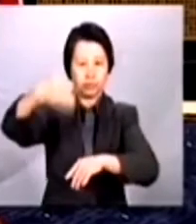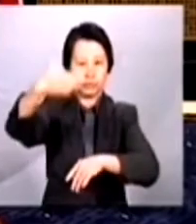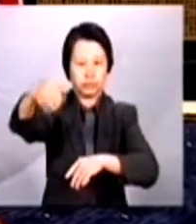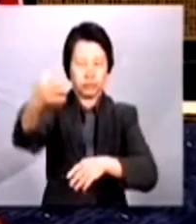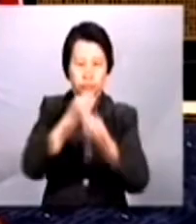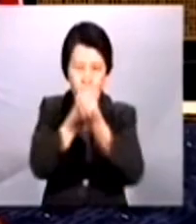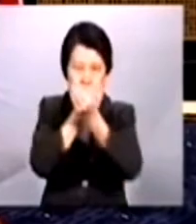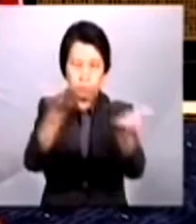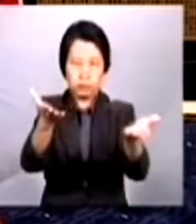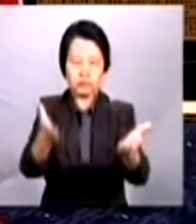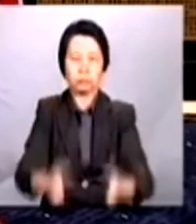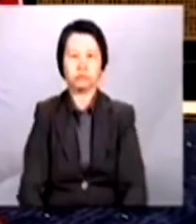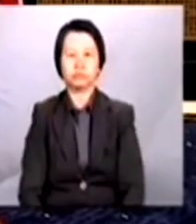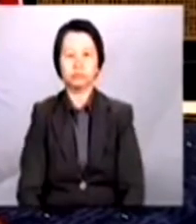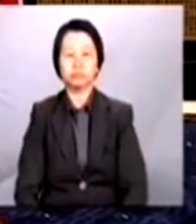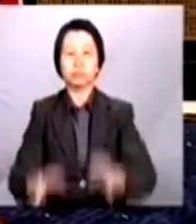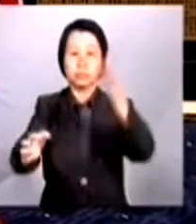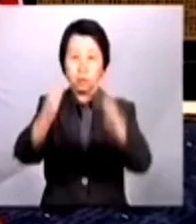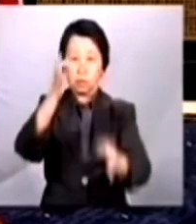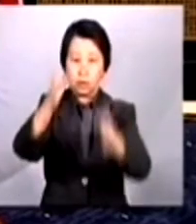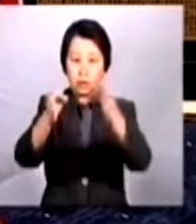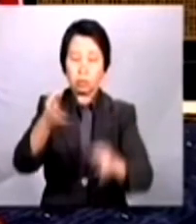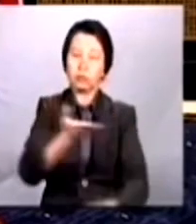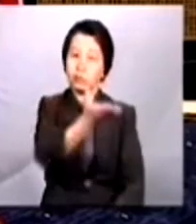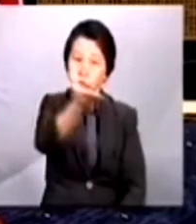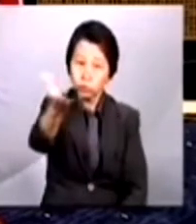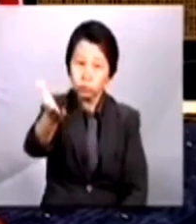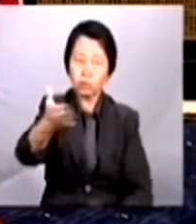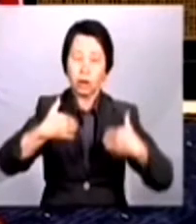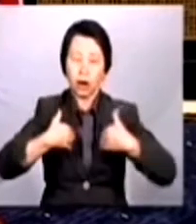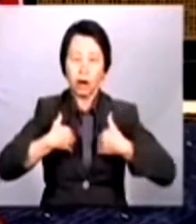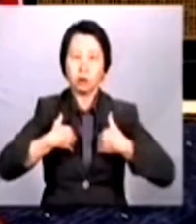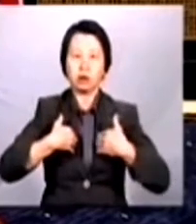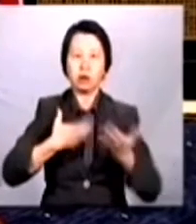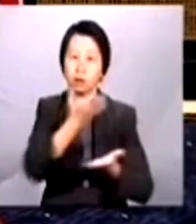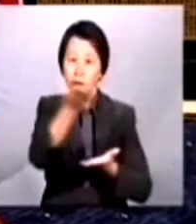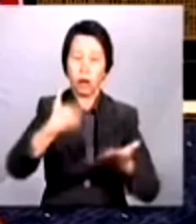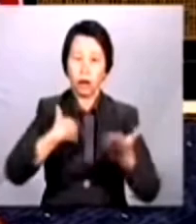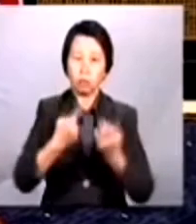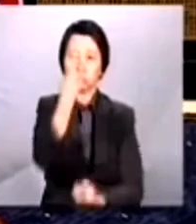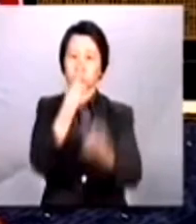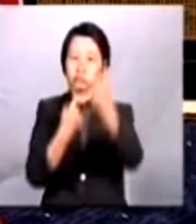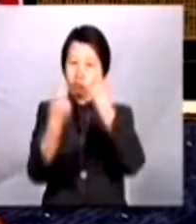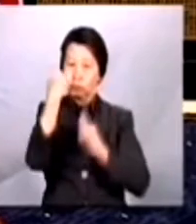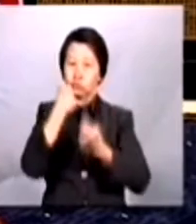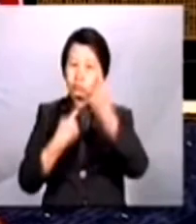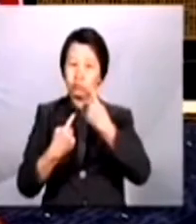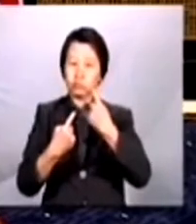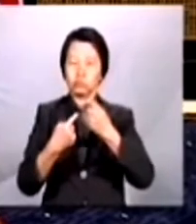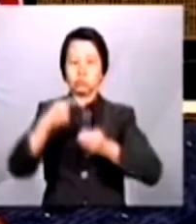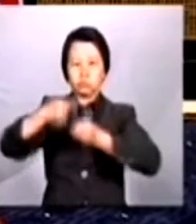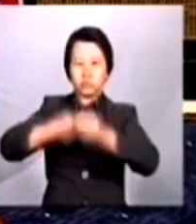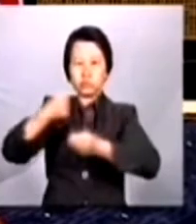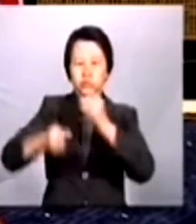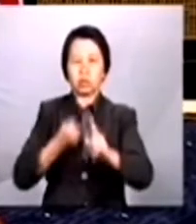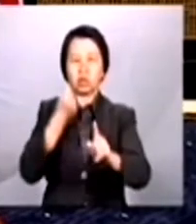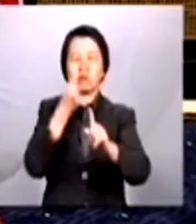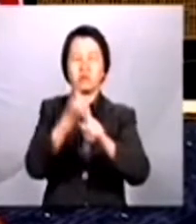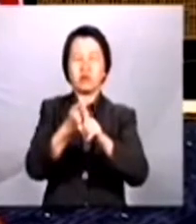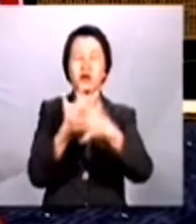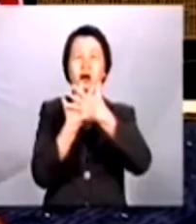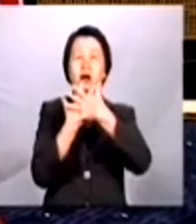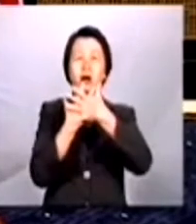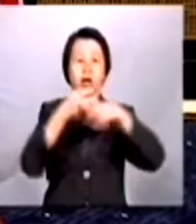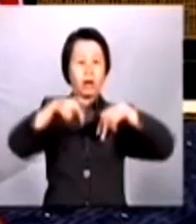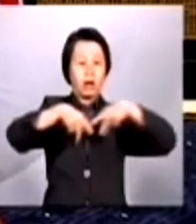ke semasa jika saudara dan Story mempunyai sebarang pertanyaan berbohong yang perintah